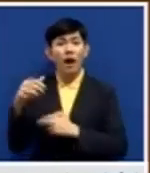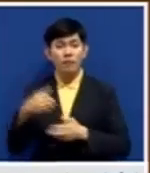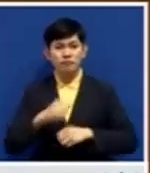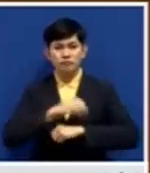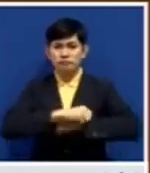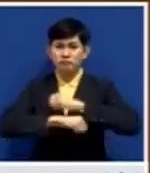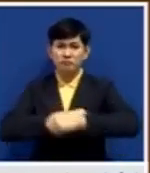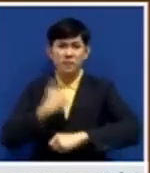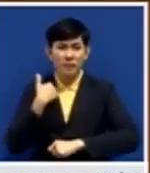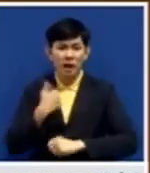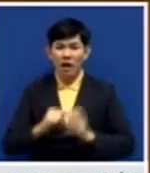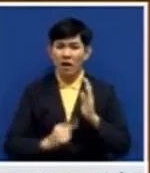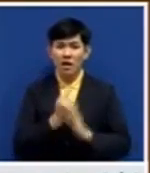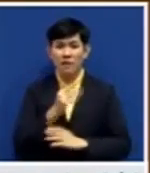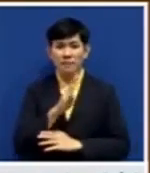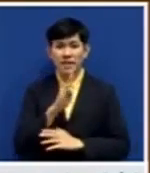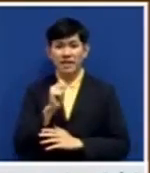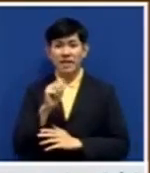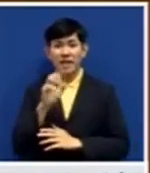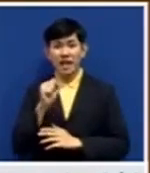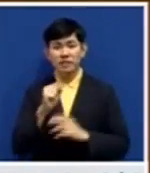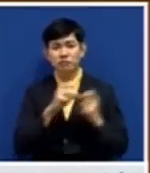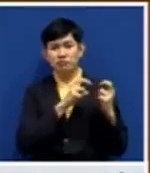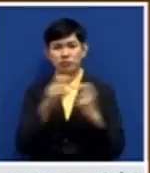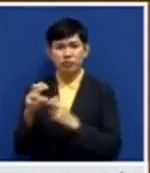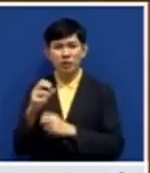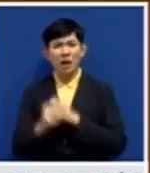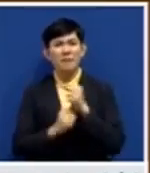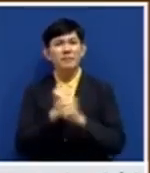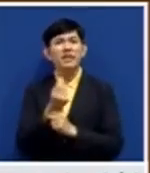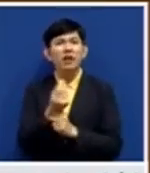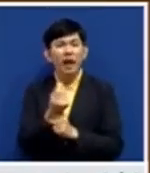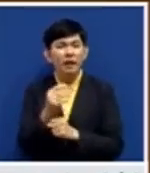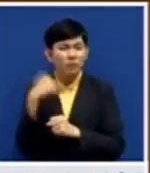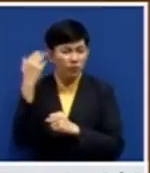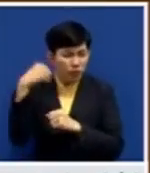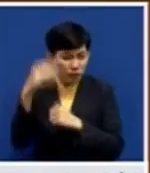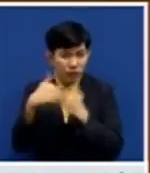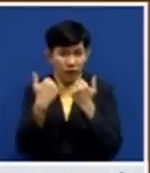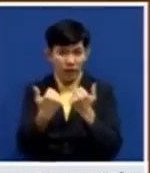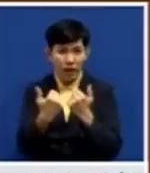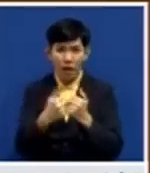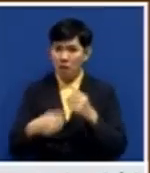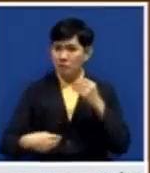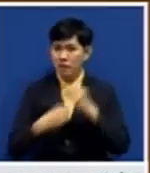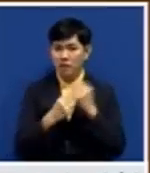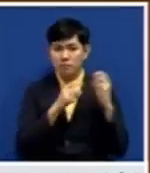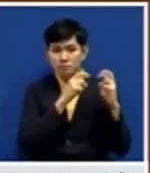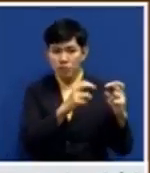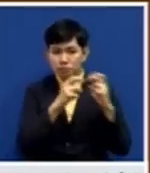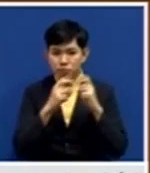ตั้งแต่เกิด BTS ขึ้นมาได้กี่สิบปีนี่บอกมาแล้ว7เส้นทางใช่ไหมแ